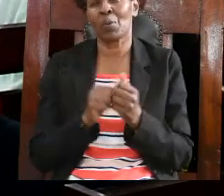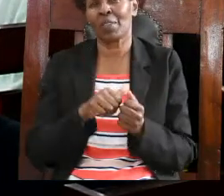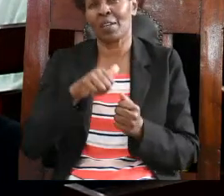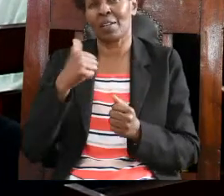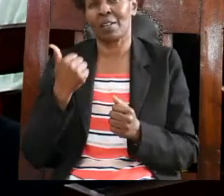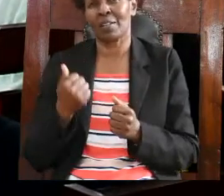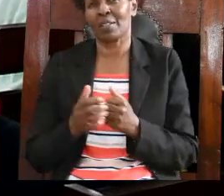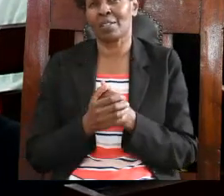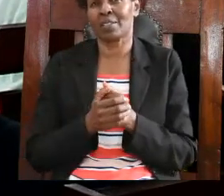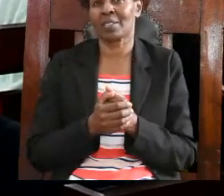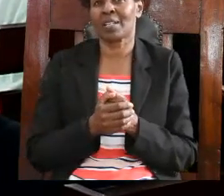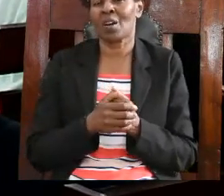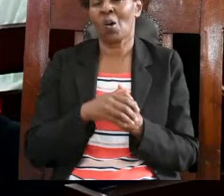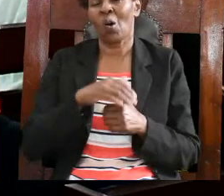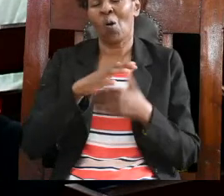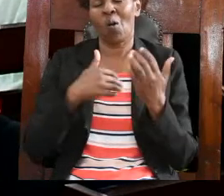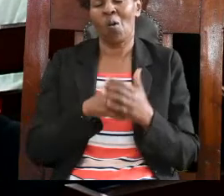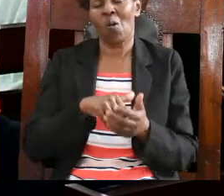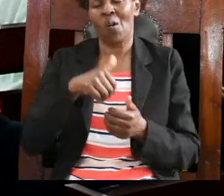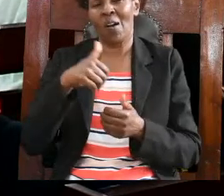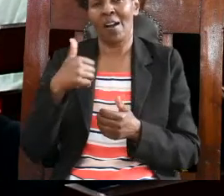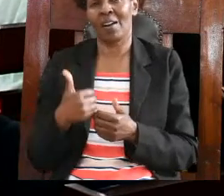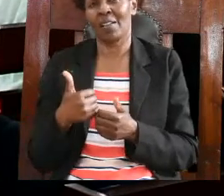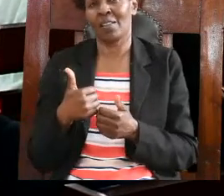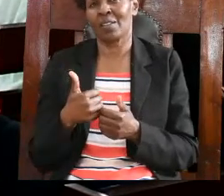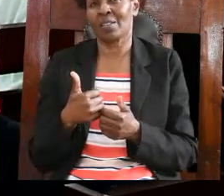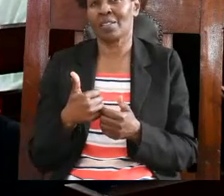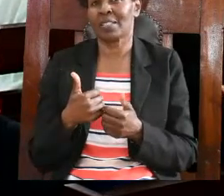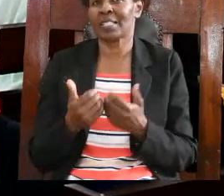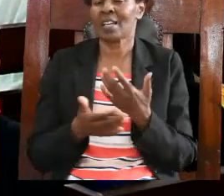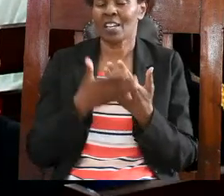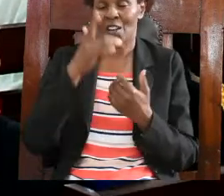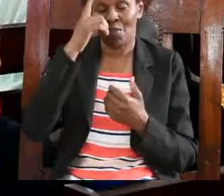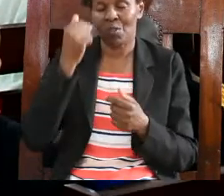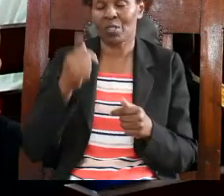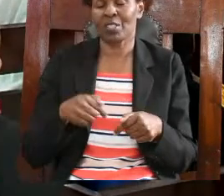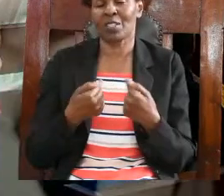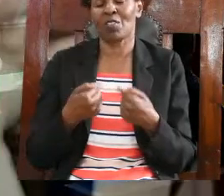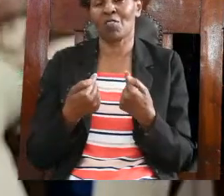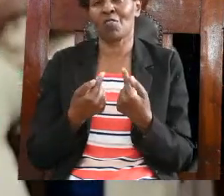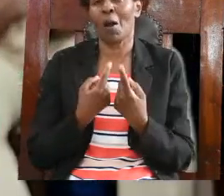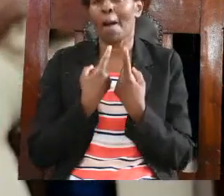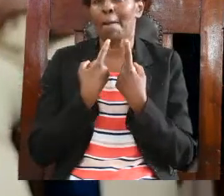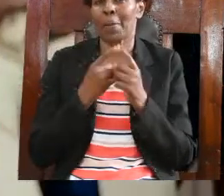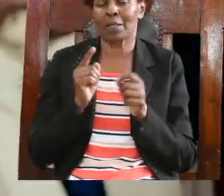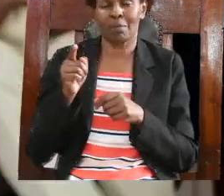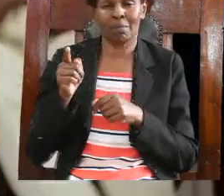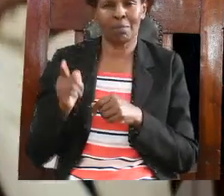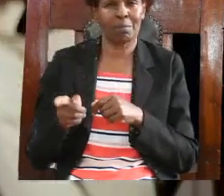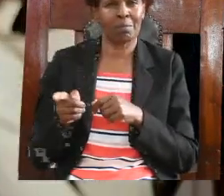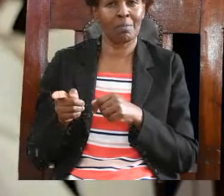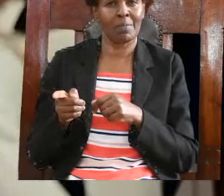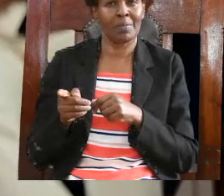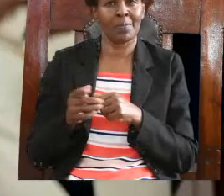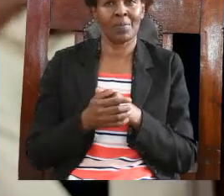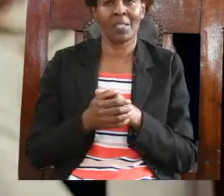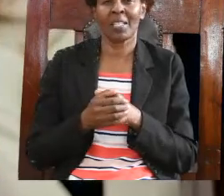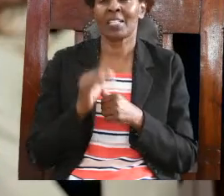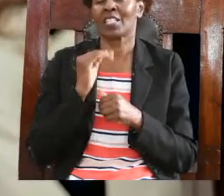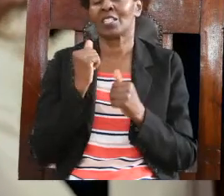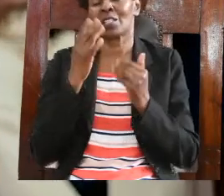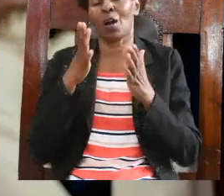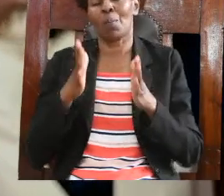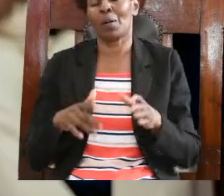Maandiko inasema wengine wote wanashughulika na mahitaji yao, lakini Timotheo akawa ni mtu